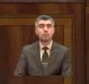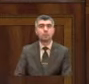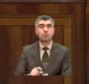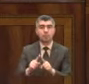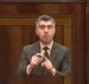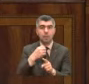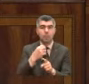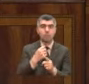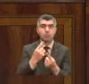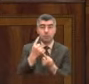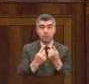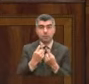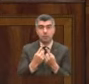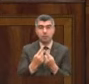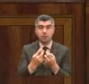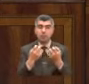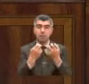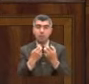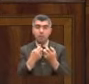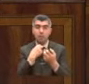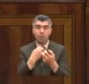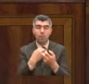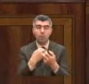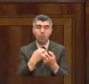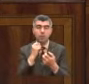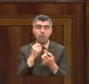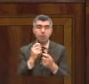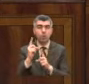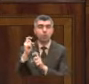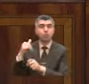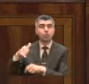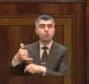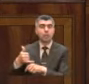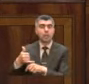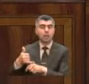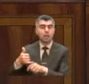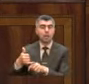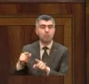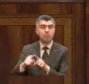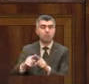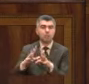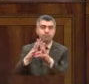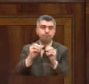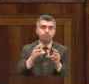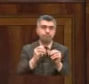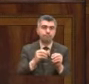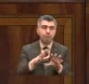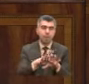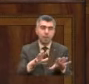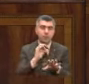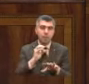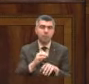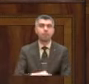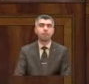بالانقراض، والنموذج هنا من بحريات الوالدية التي استعرض منظومتها الإيكولوجية لأبشع استغلال سيد الوزير،